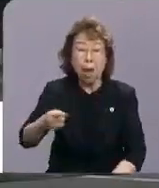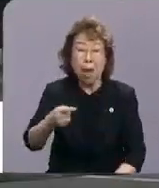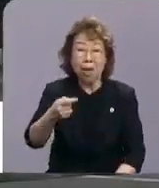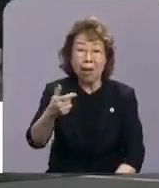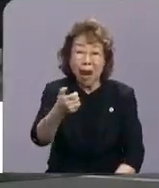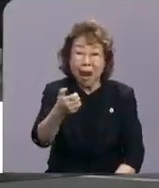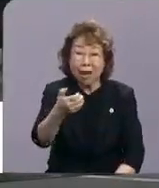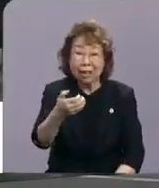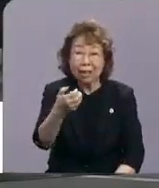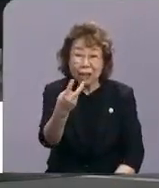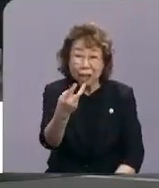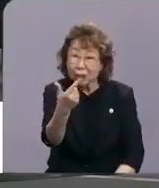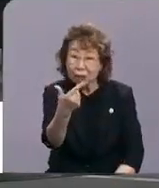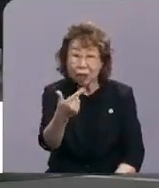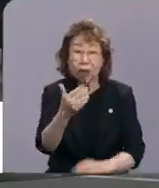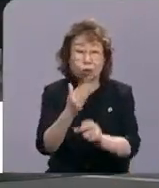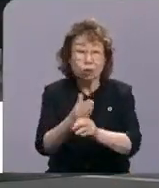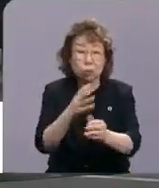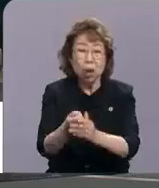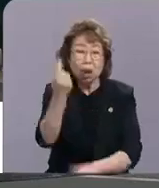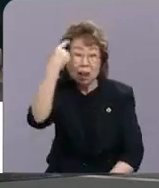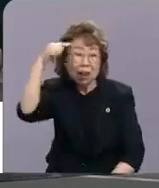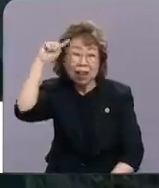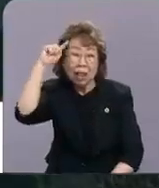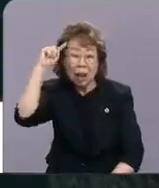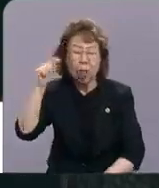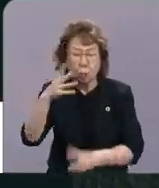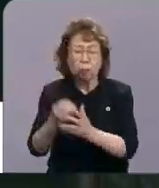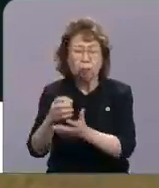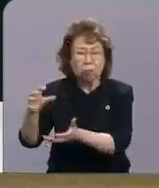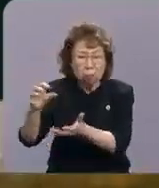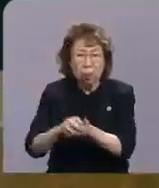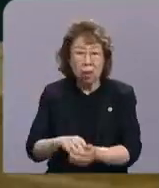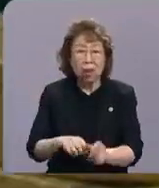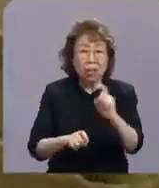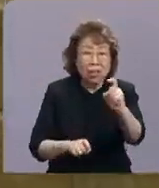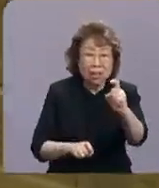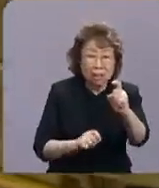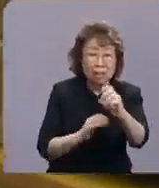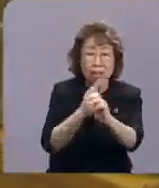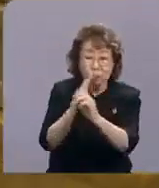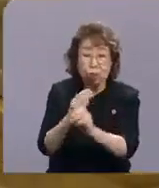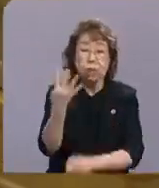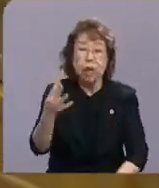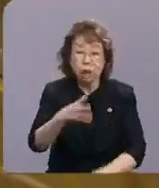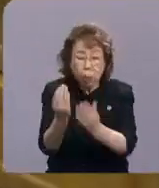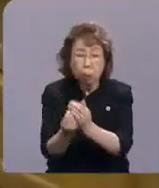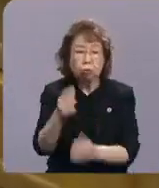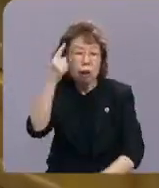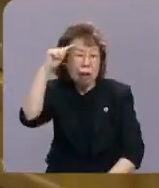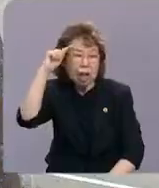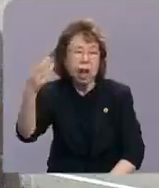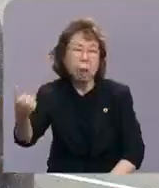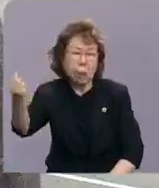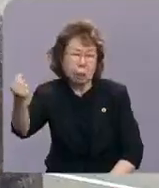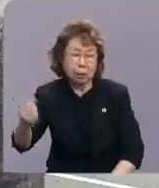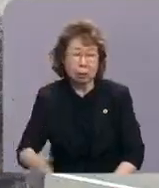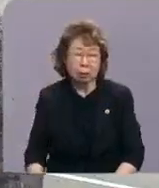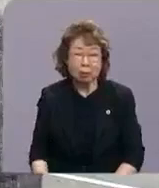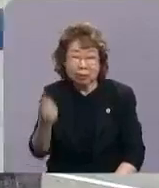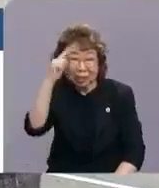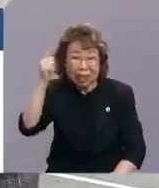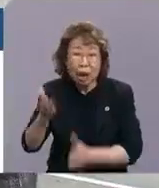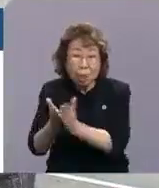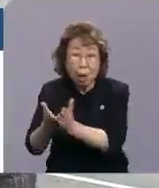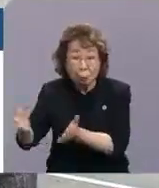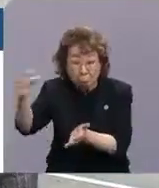가운데 75척이 러시아 선박입니다. 10척 가운데 4척 꼴입니다. 러시아 선박들이